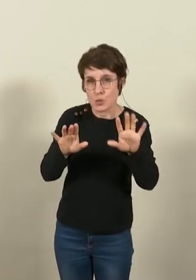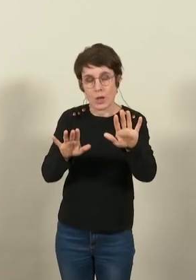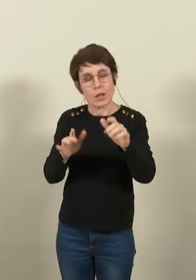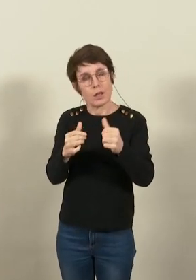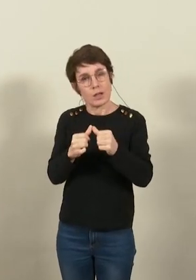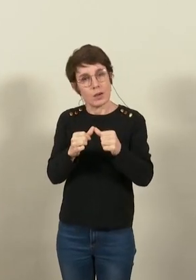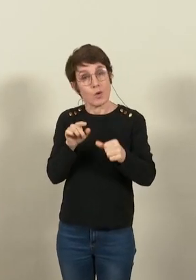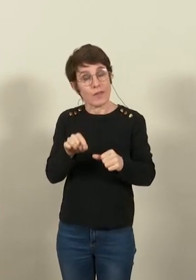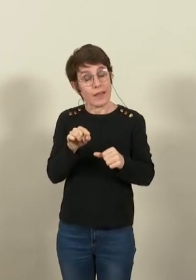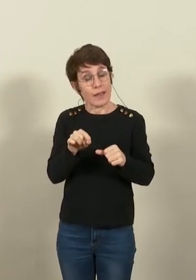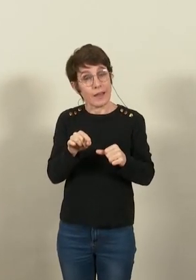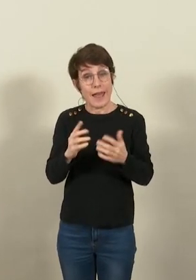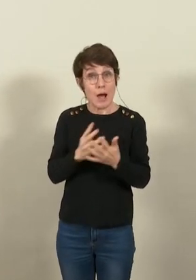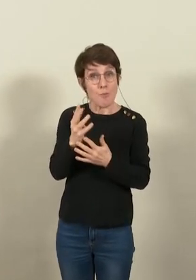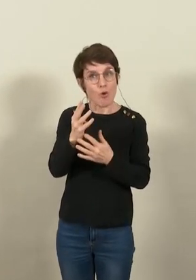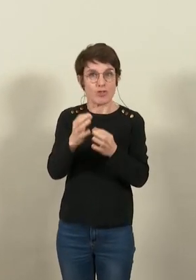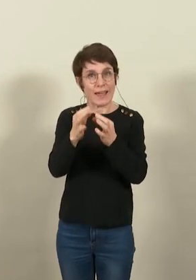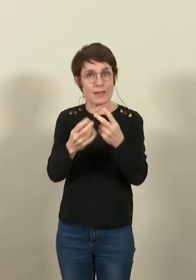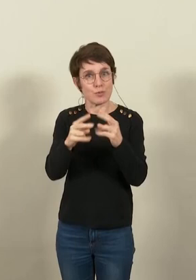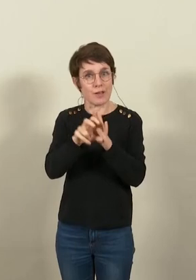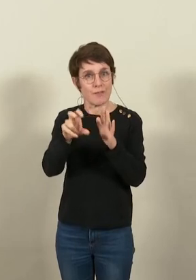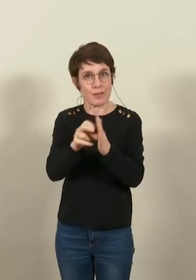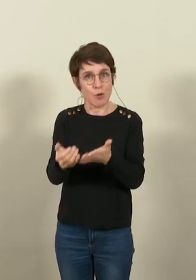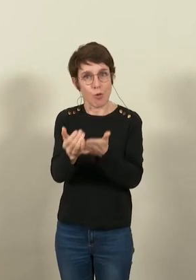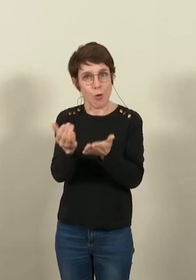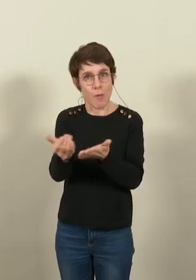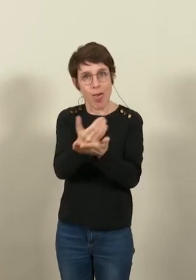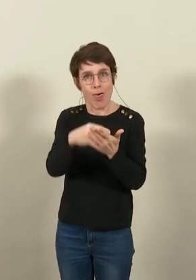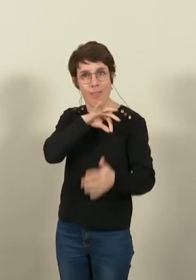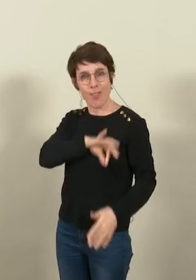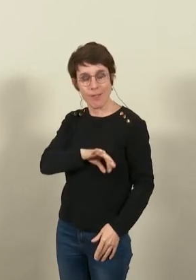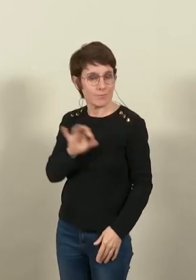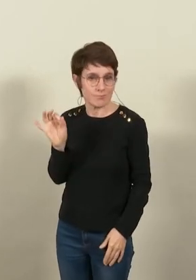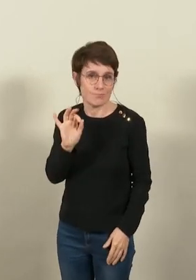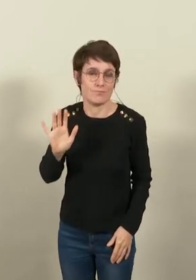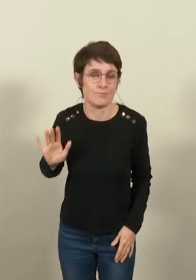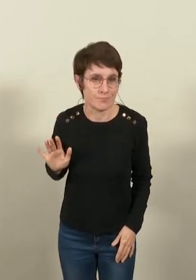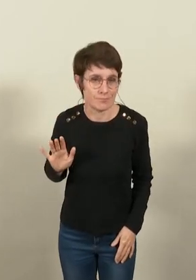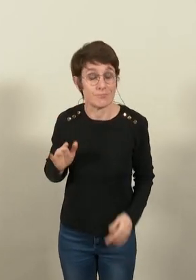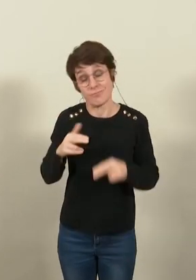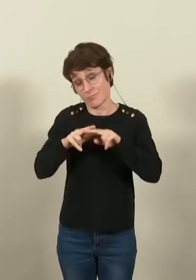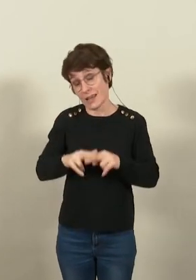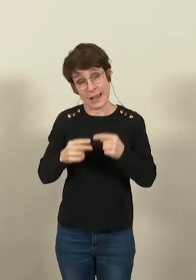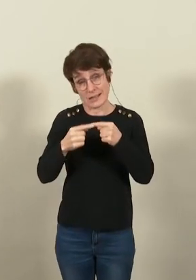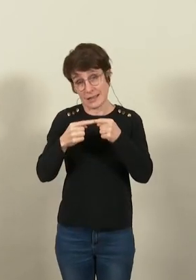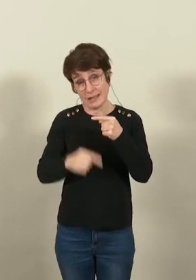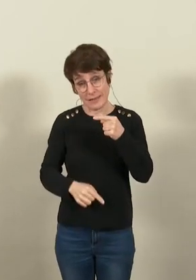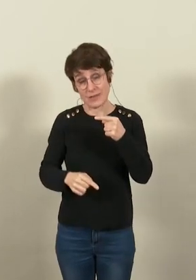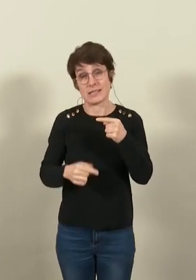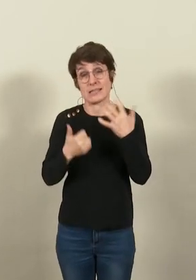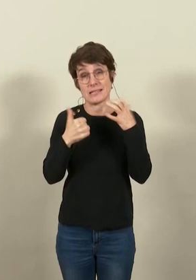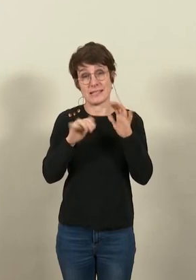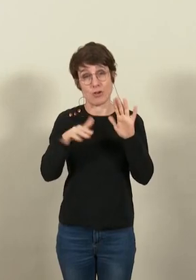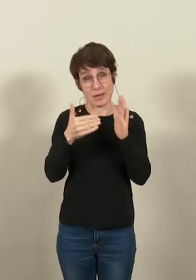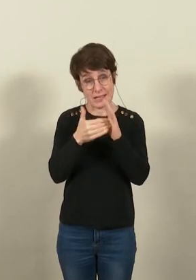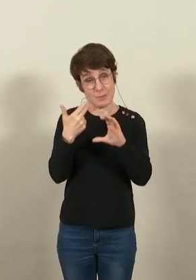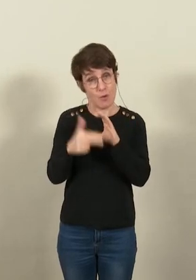ce de de ce projet là puisque il a il reste une des dépense et un et un déficit foncier de 615000